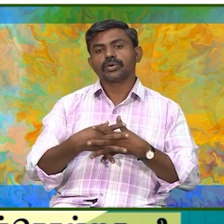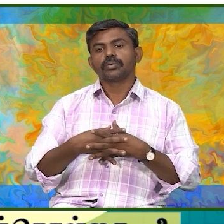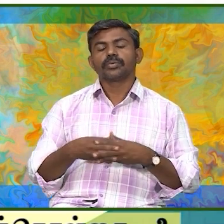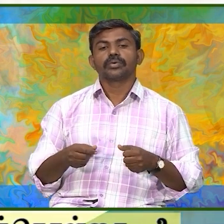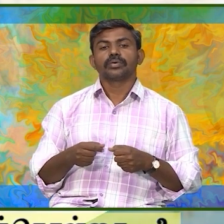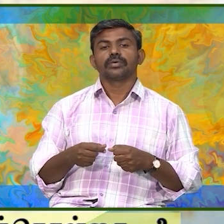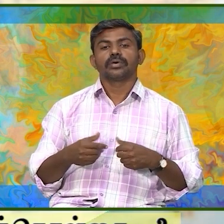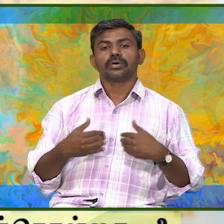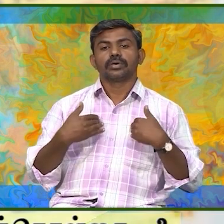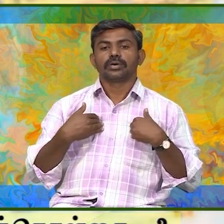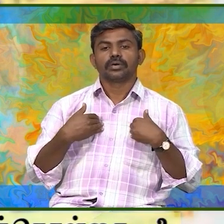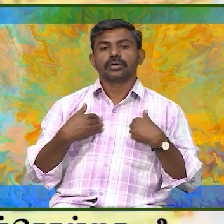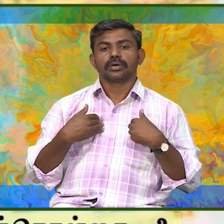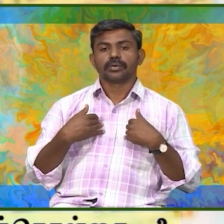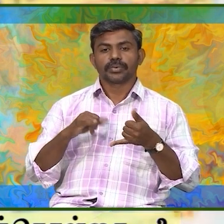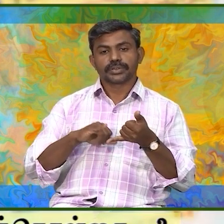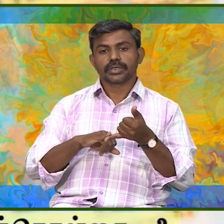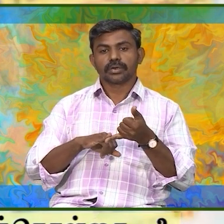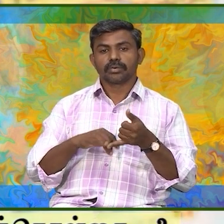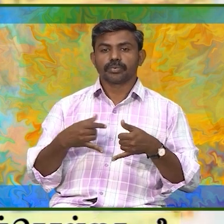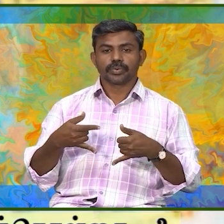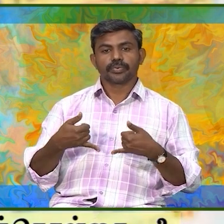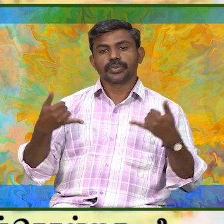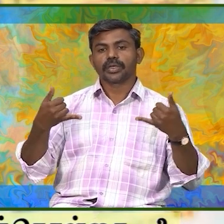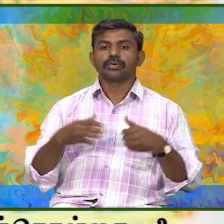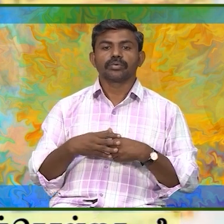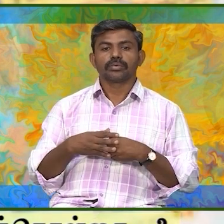அதாவது இப்போ இலங்கைக்கும் இந்தியாவுக்கும்